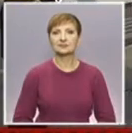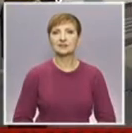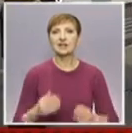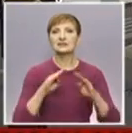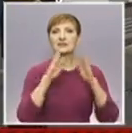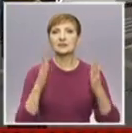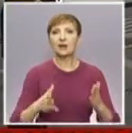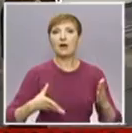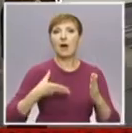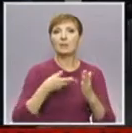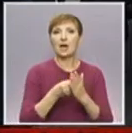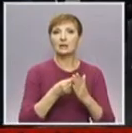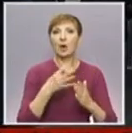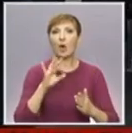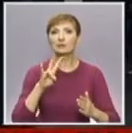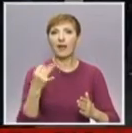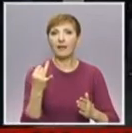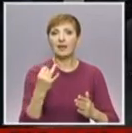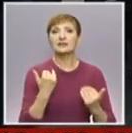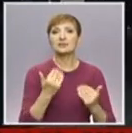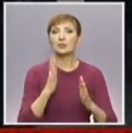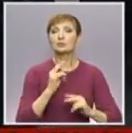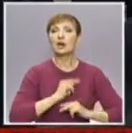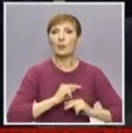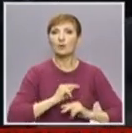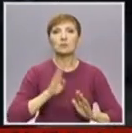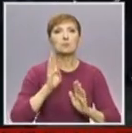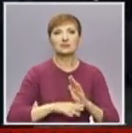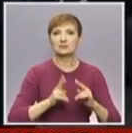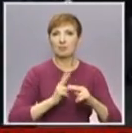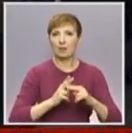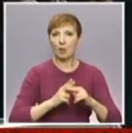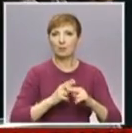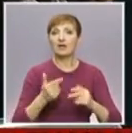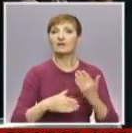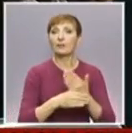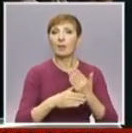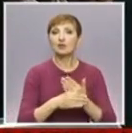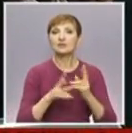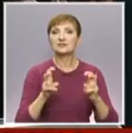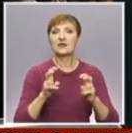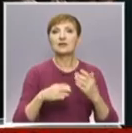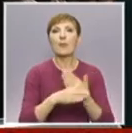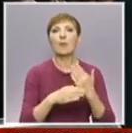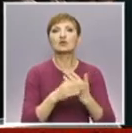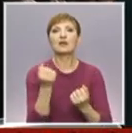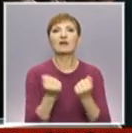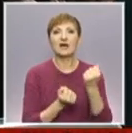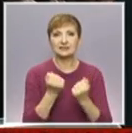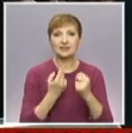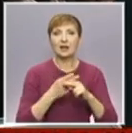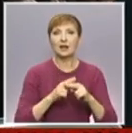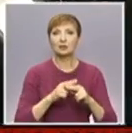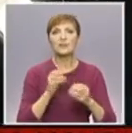Терминалы оплаты ОНАЙ в общественном транспорте теперь будут работать бесперебойно. В этом поможет так называемый помощник водителя, который